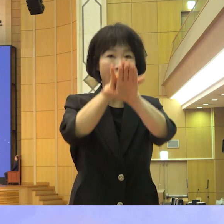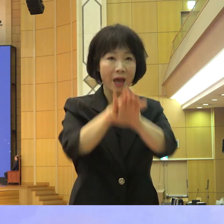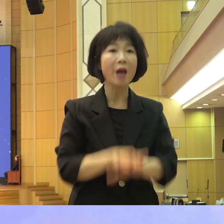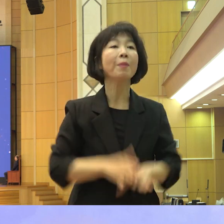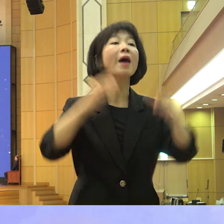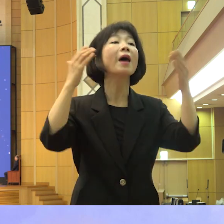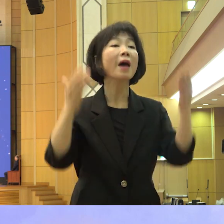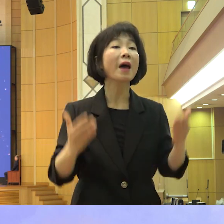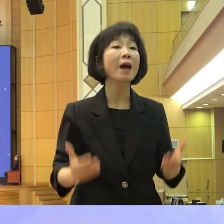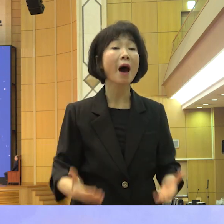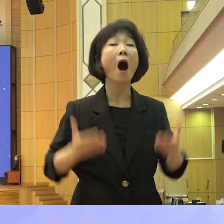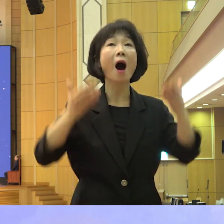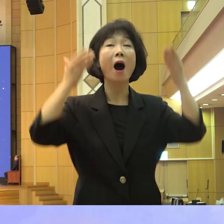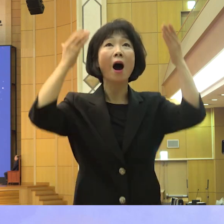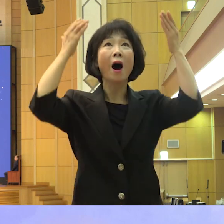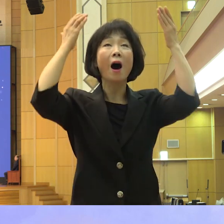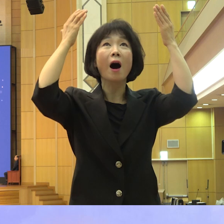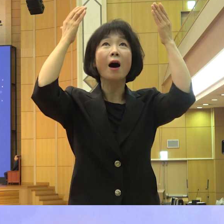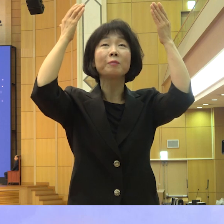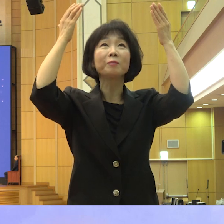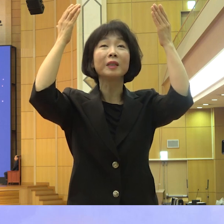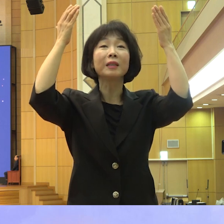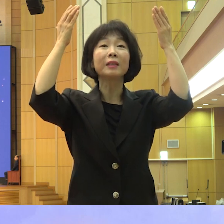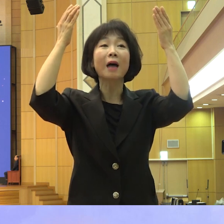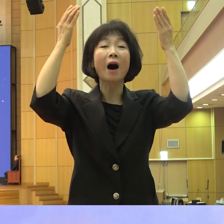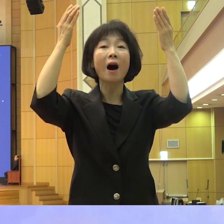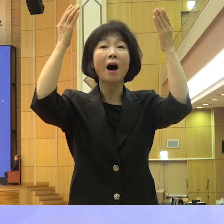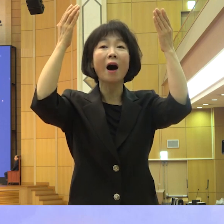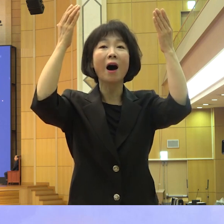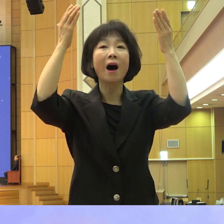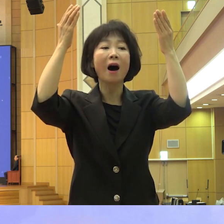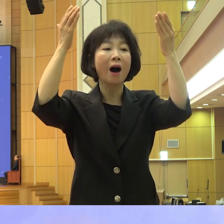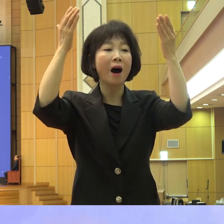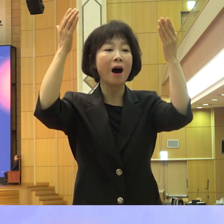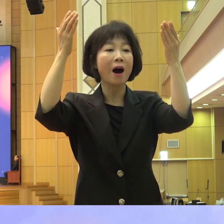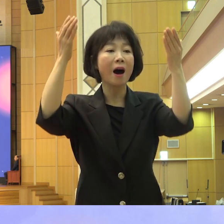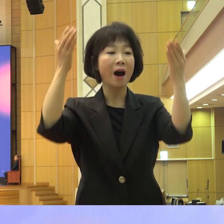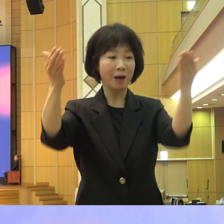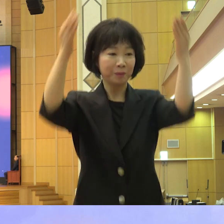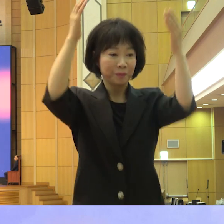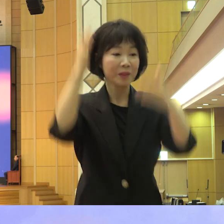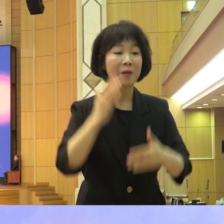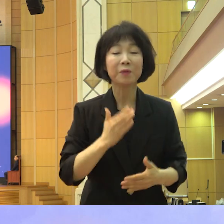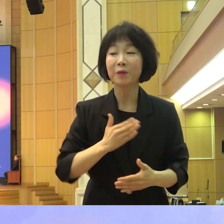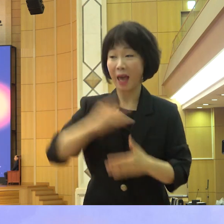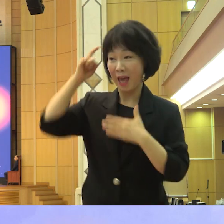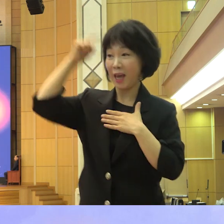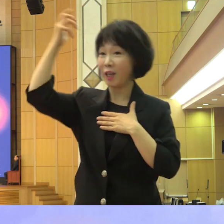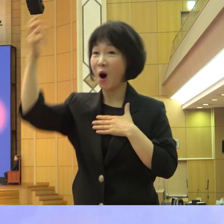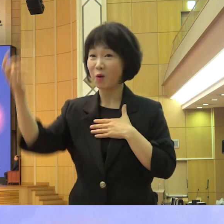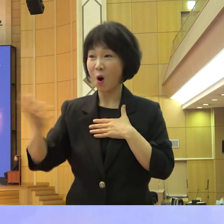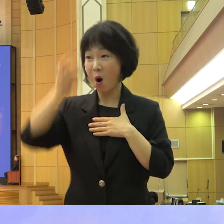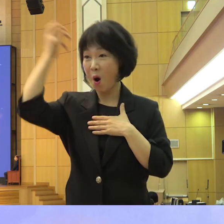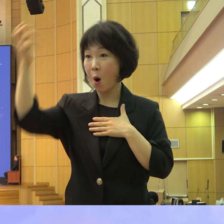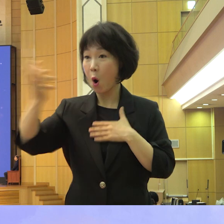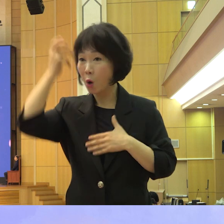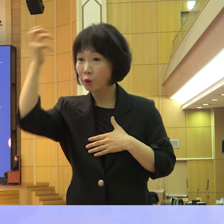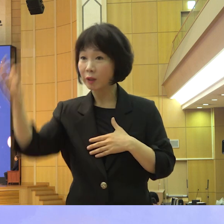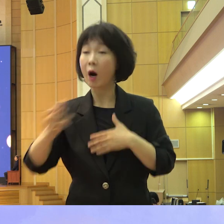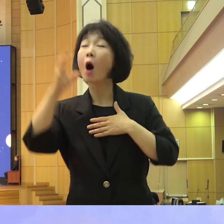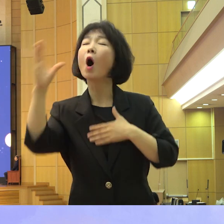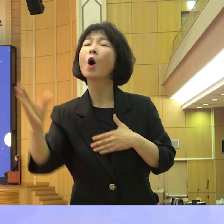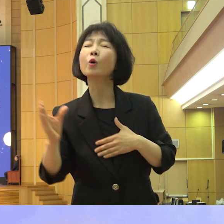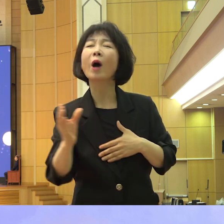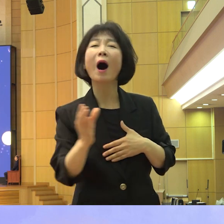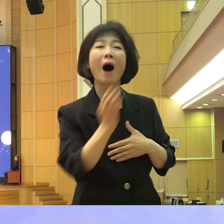하나님을. 마지막으로 찬양합니다. 내 영혼 거룩한 은혜를 향하여, 내